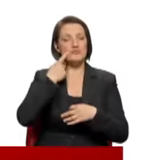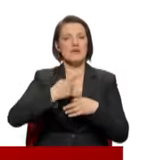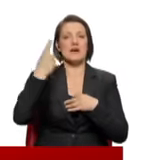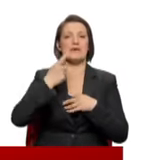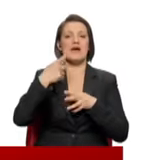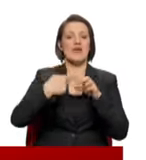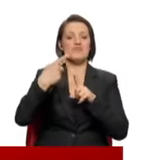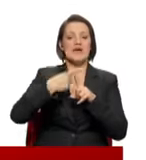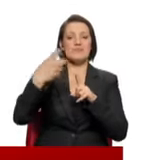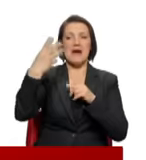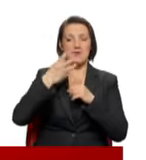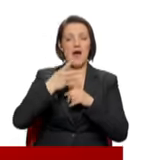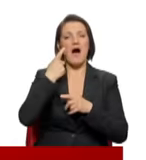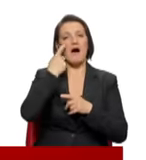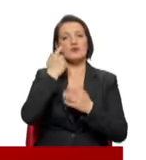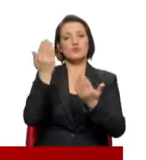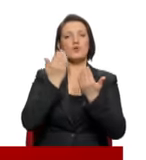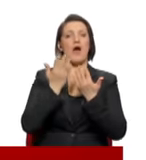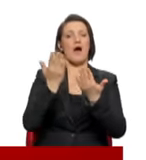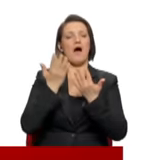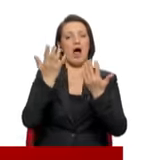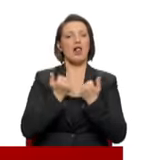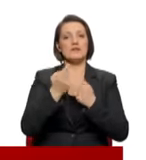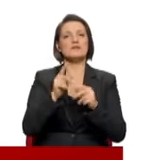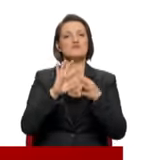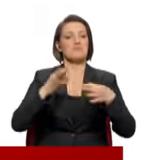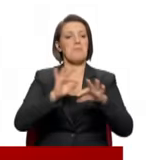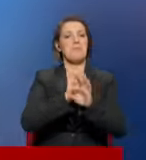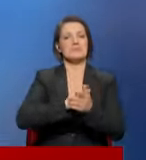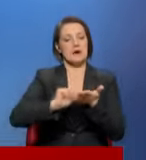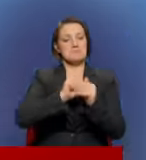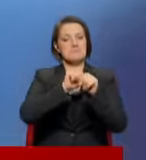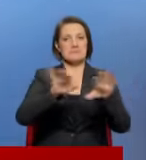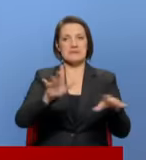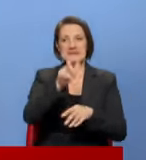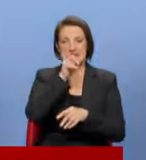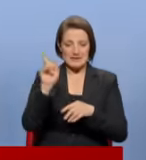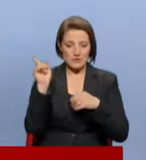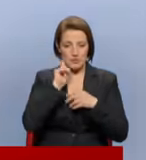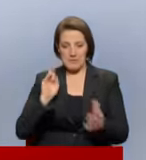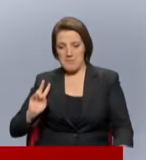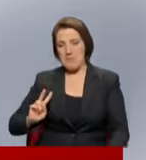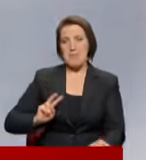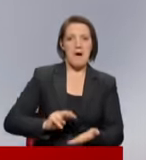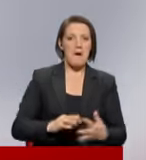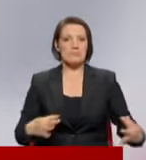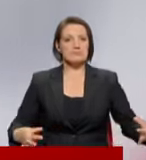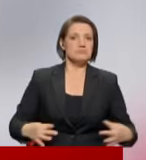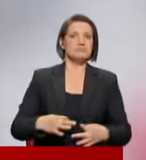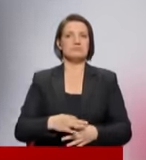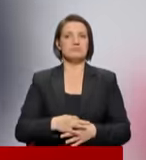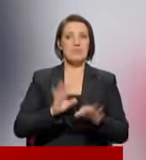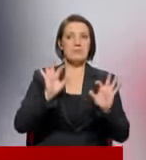Erdoğan'la bayramlaşarak hayır duasını aldık sözleriyle paylaştı. Cumhurbaşkanının sesini duymasıyla ayağa kalkıp önünü iliklemesi